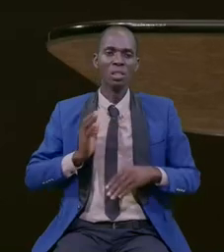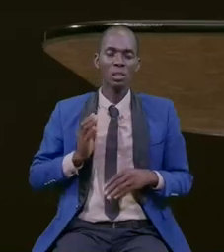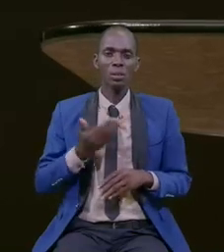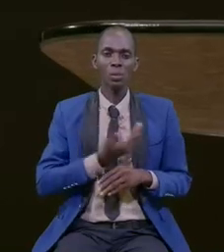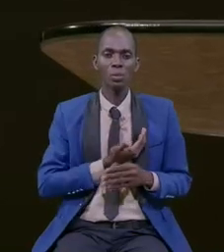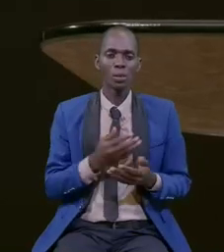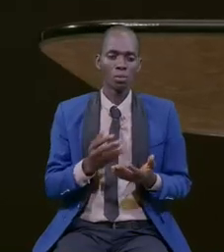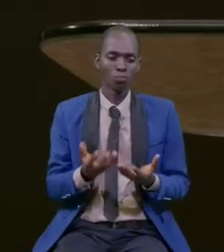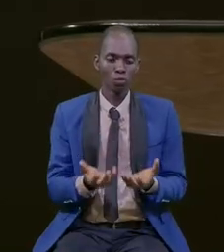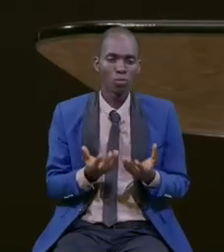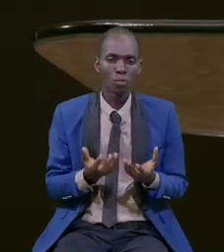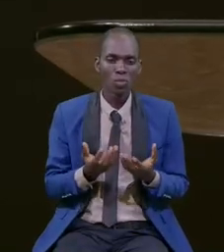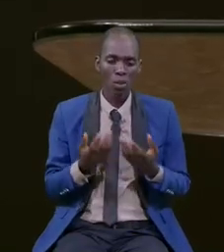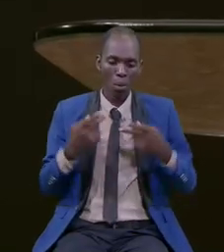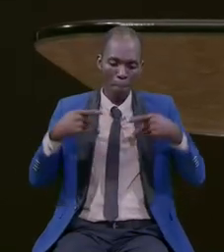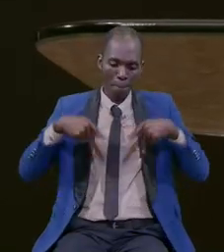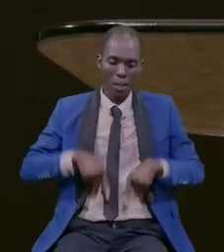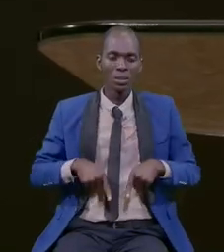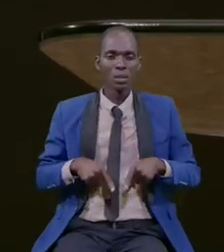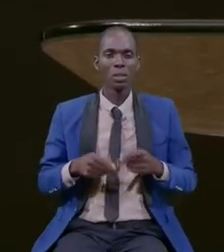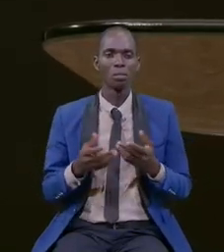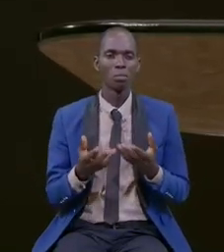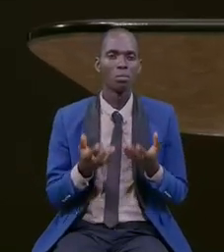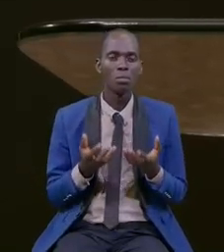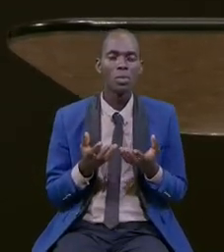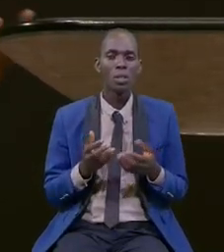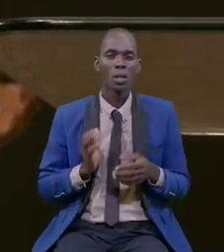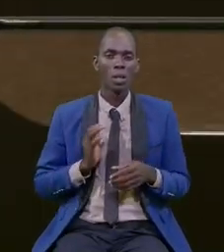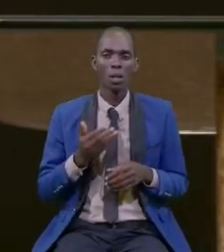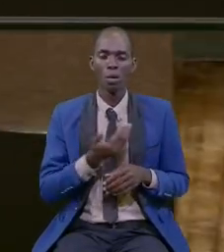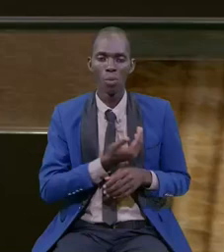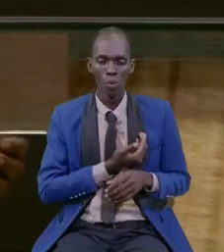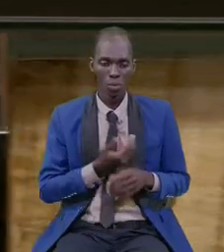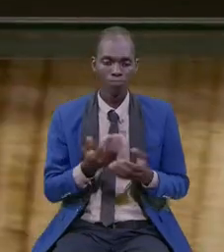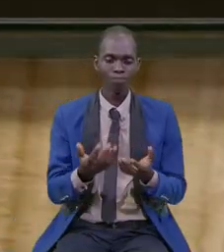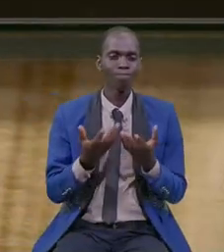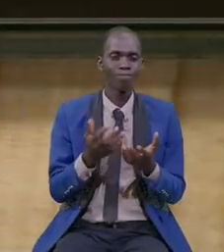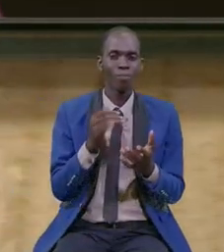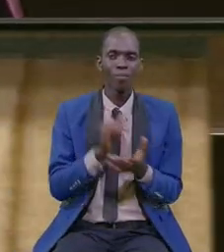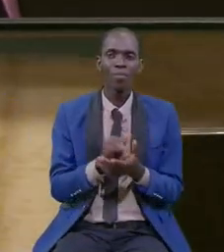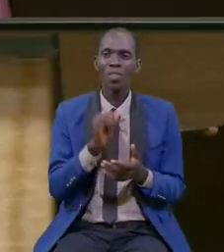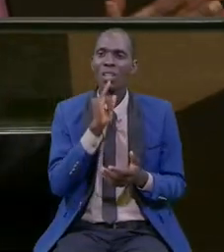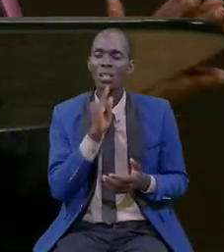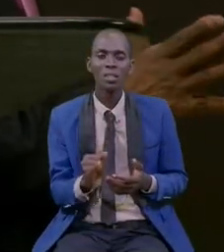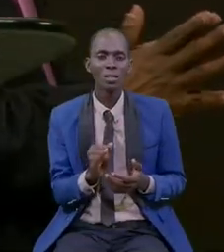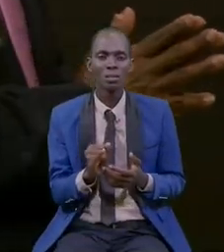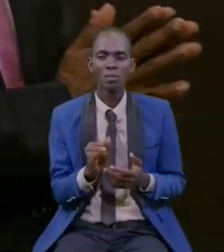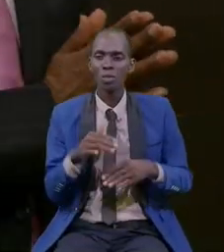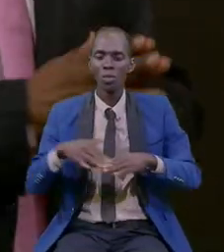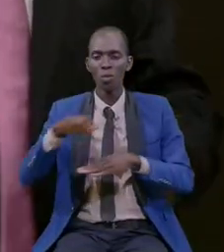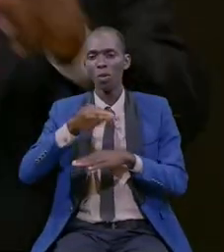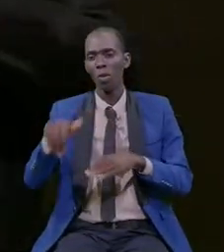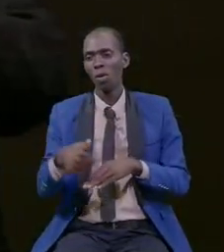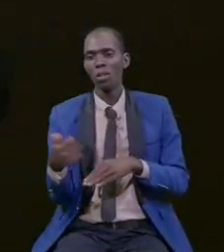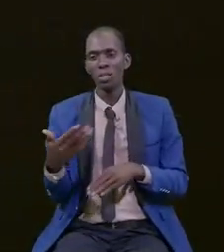notre désir désir personnel désir précieuse précieux pour nous et que nous oublions le